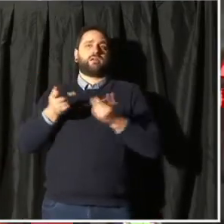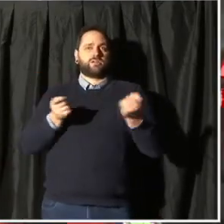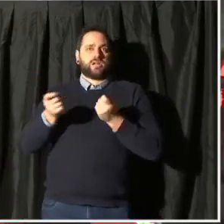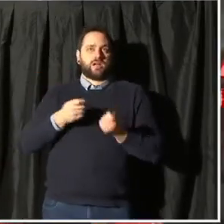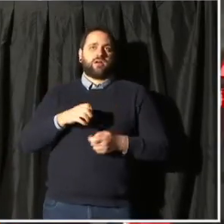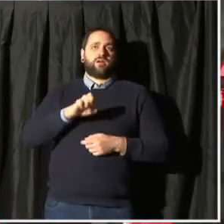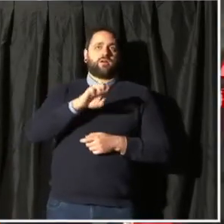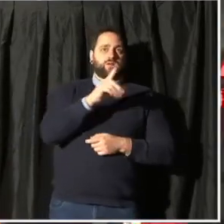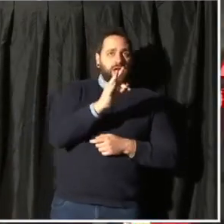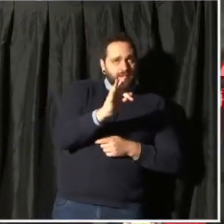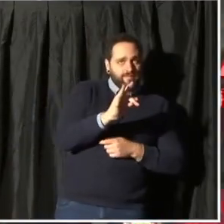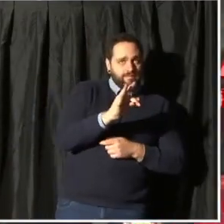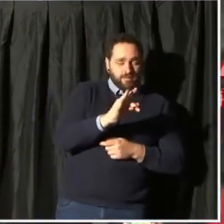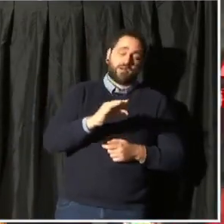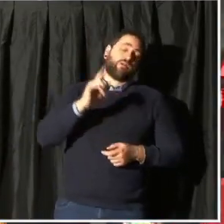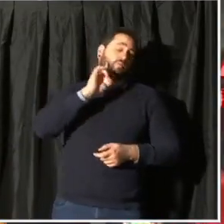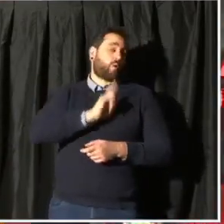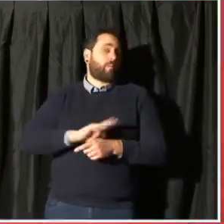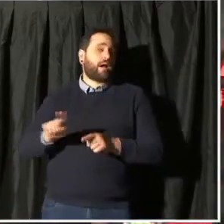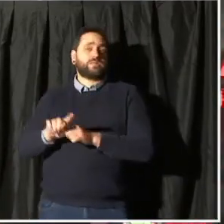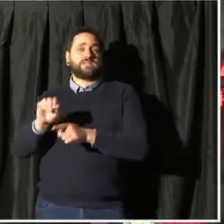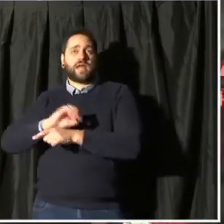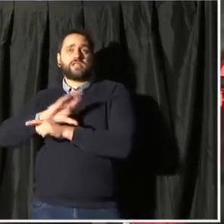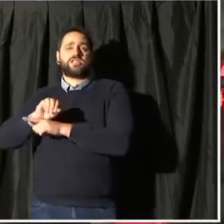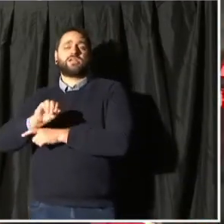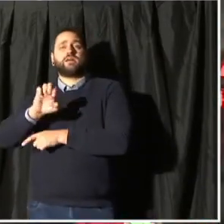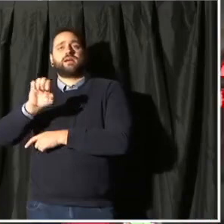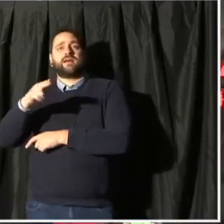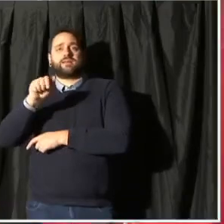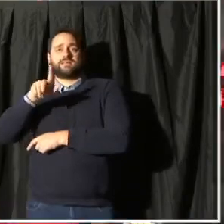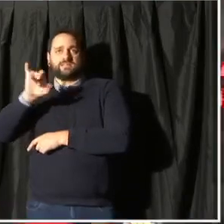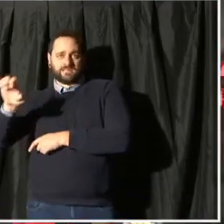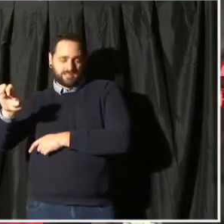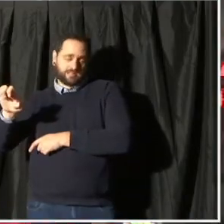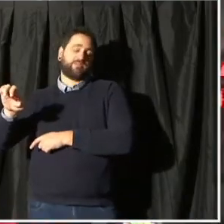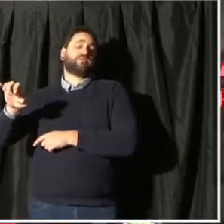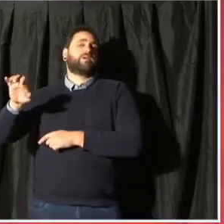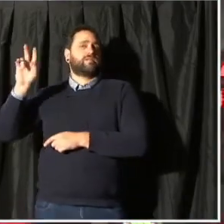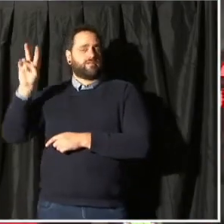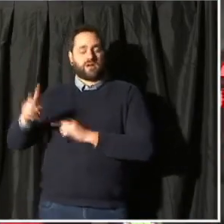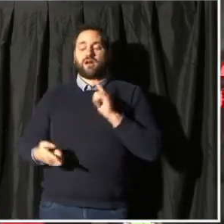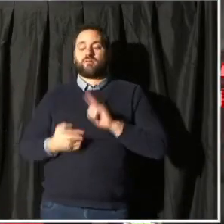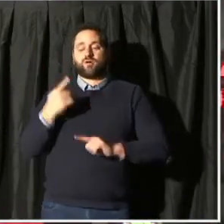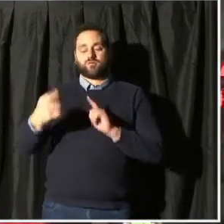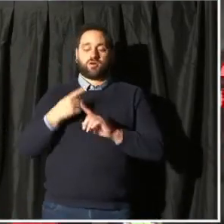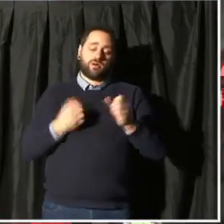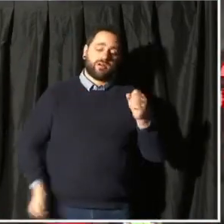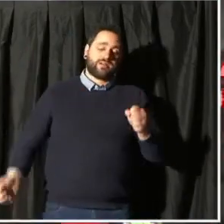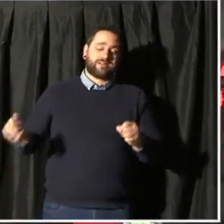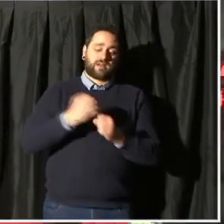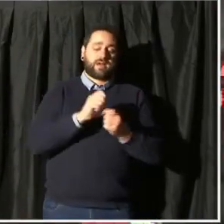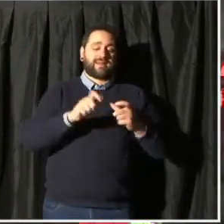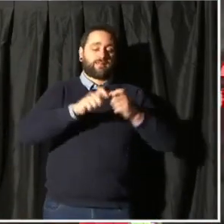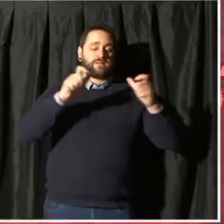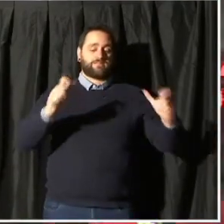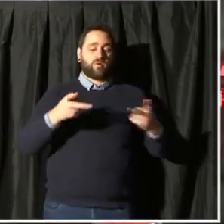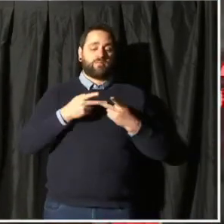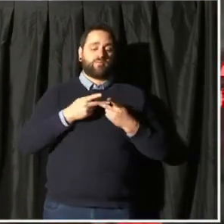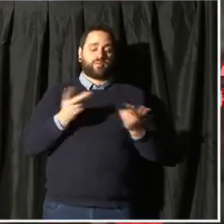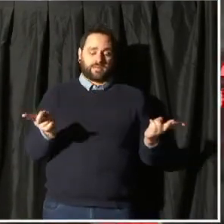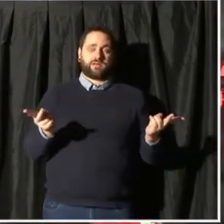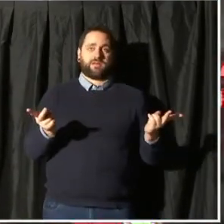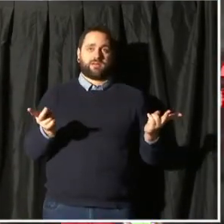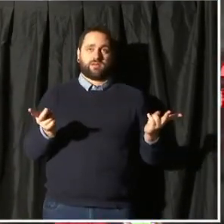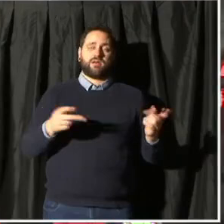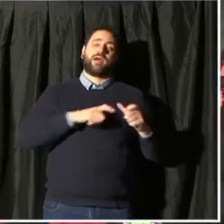pas mais surtout surtout créé aux deux établissement public à caractère industriel et commercial un électricité